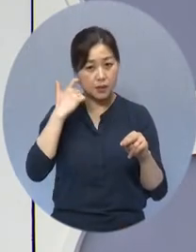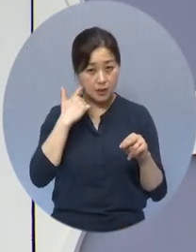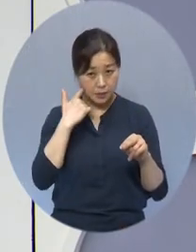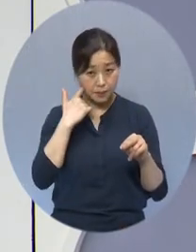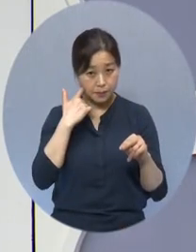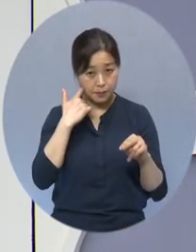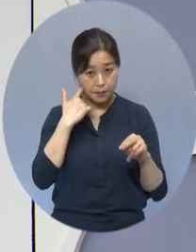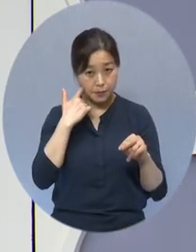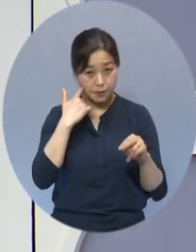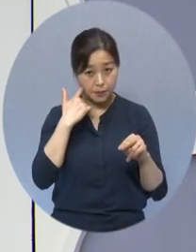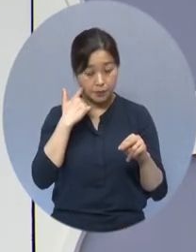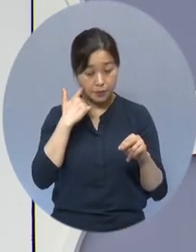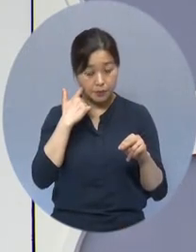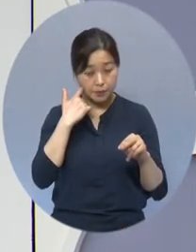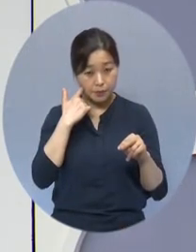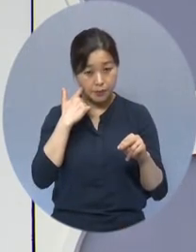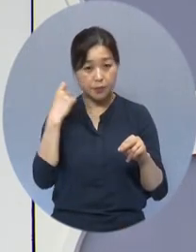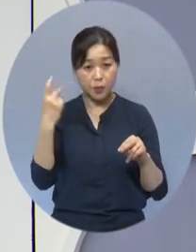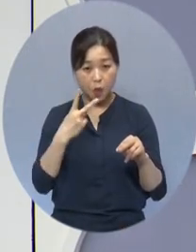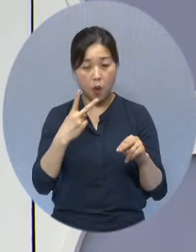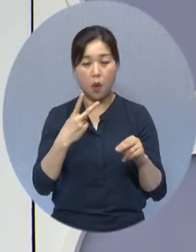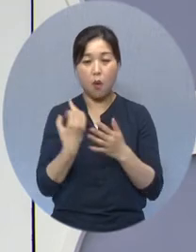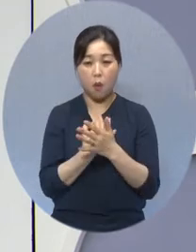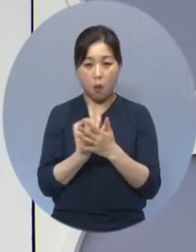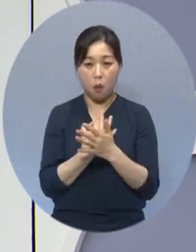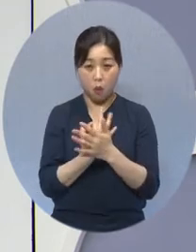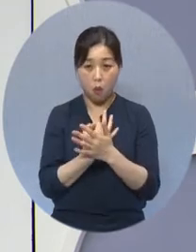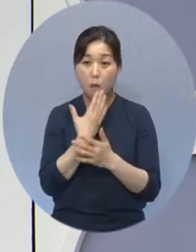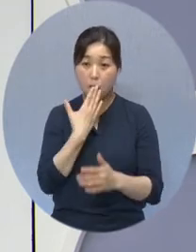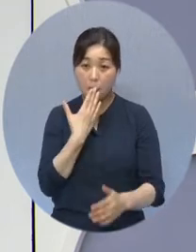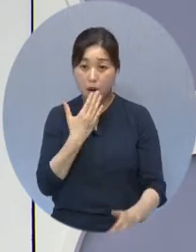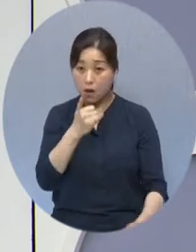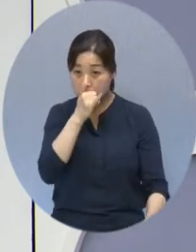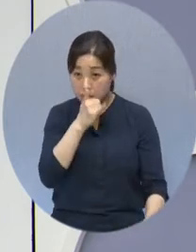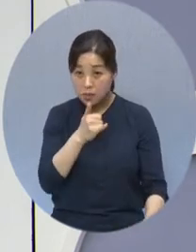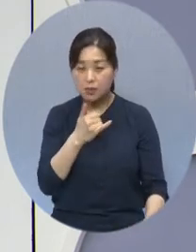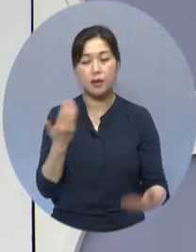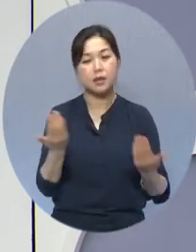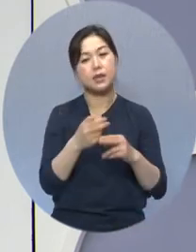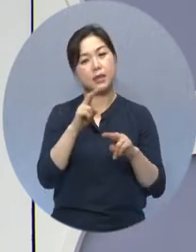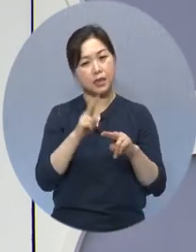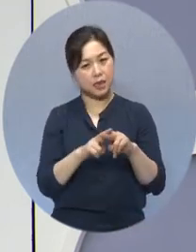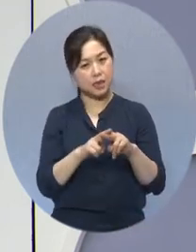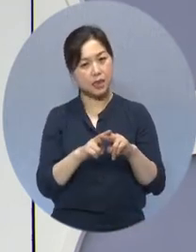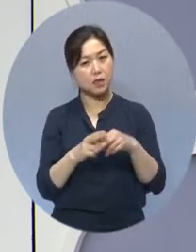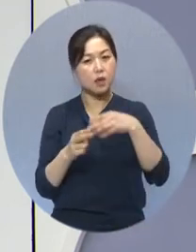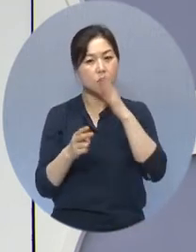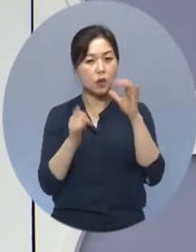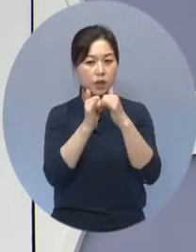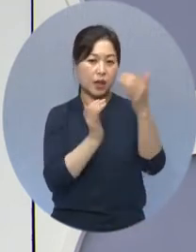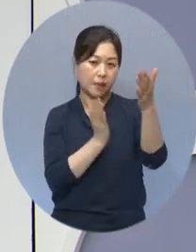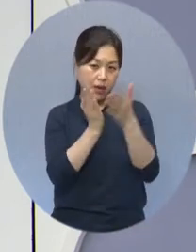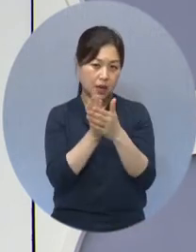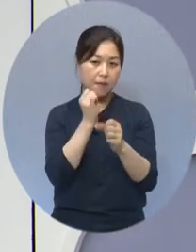뭐 경제적인 혜택도 좀 볼 수 있는 그런 일자리를 좀 맞춤형으로 만들어야 되겠다. 그래서 요즘